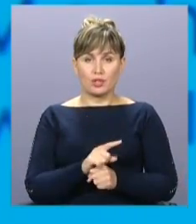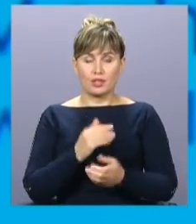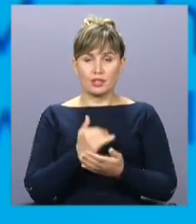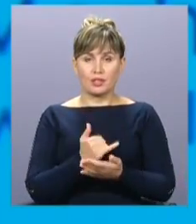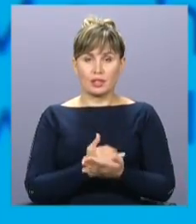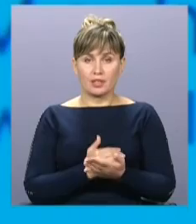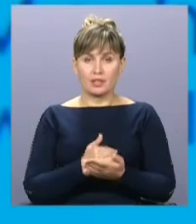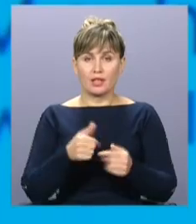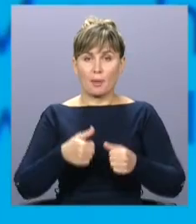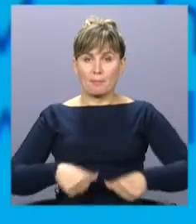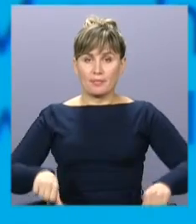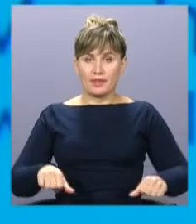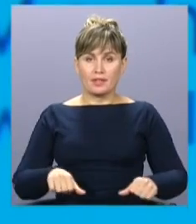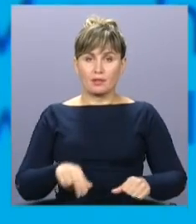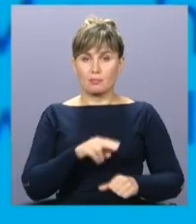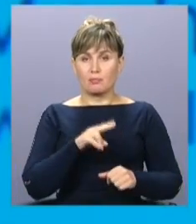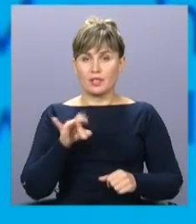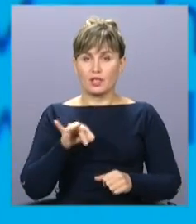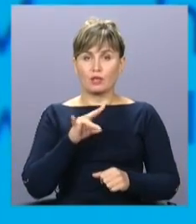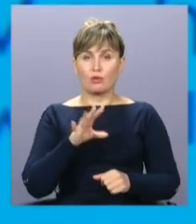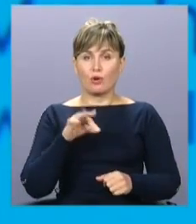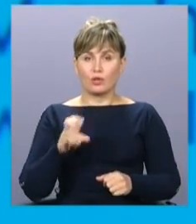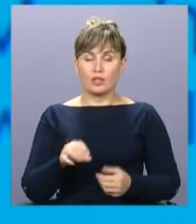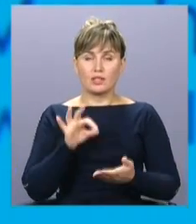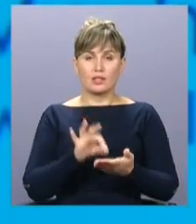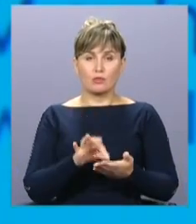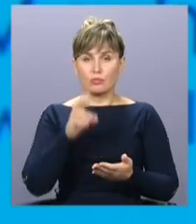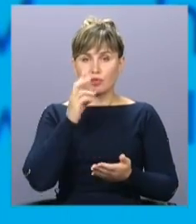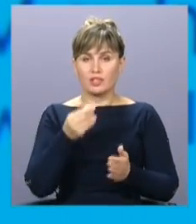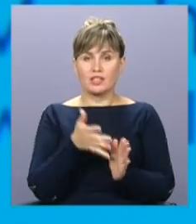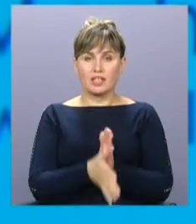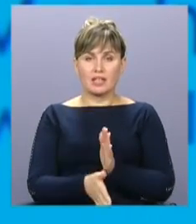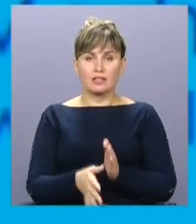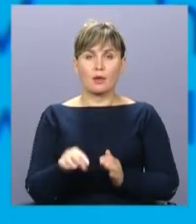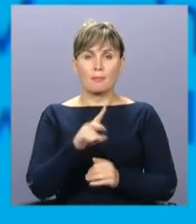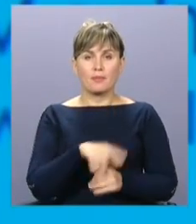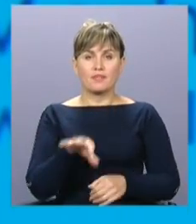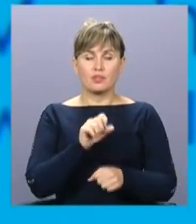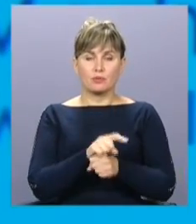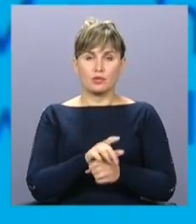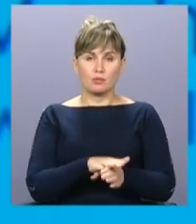на комиссии при Нур-Отане за целевым использованием бюджетных средств мы все поручения исполняются. Но...